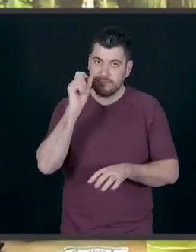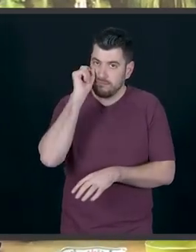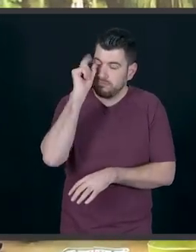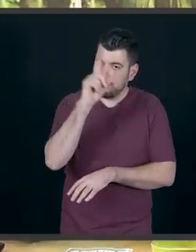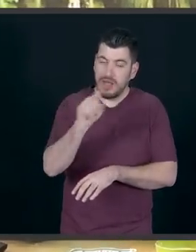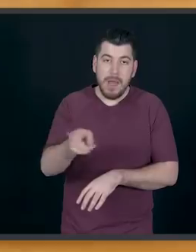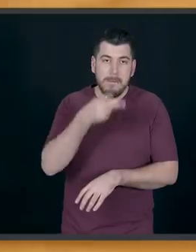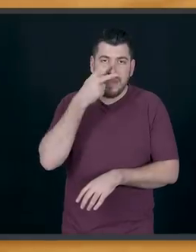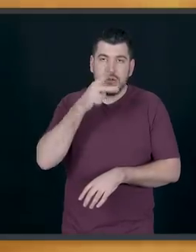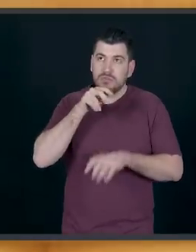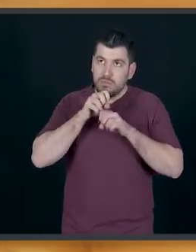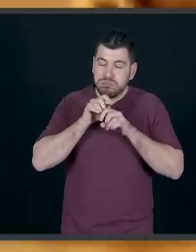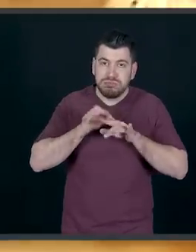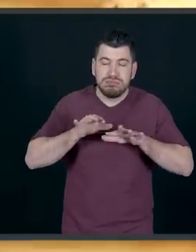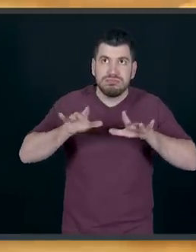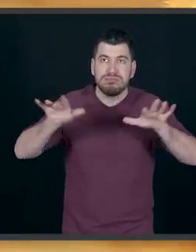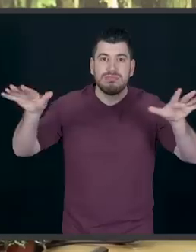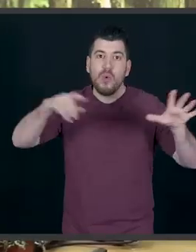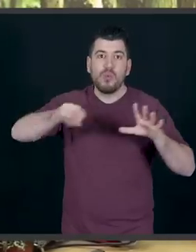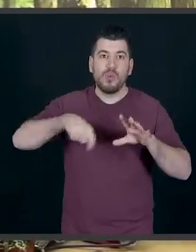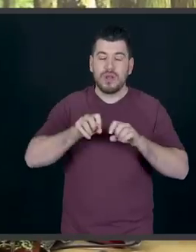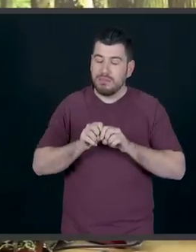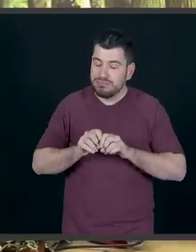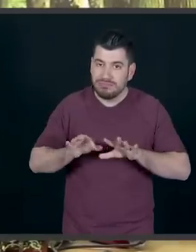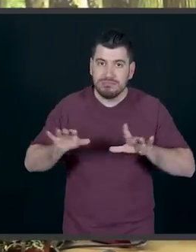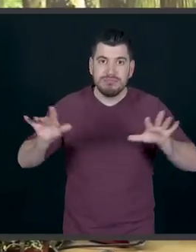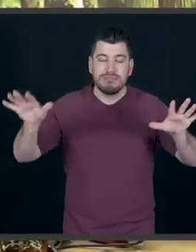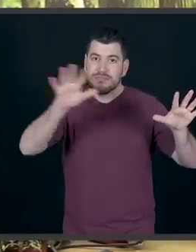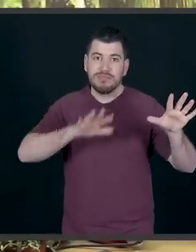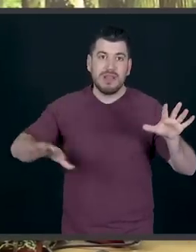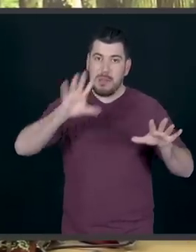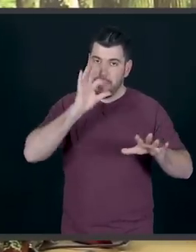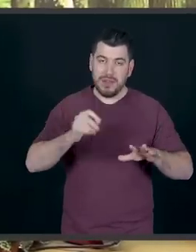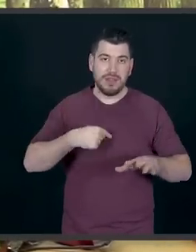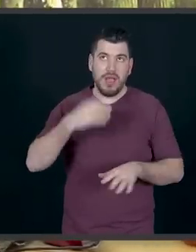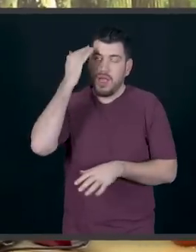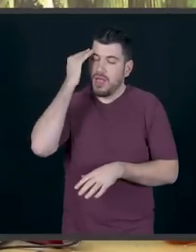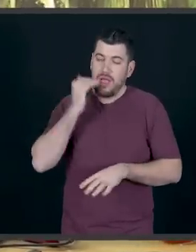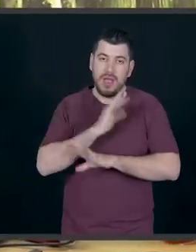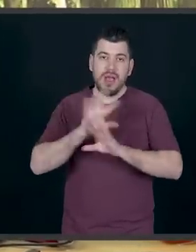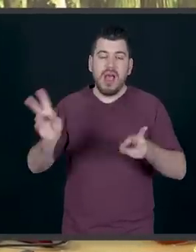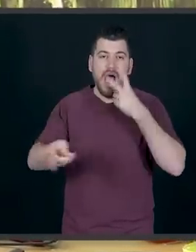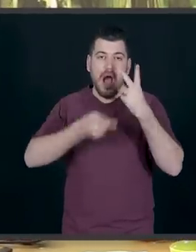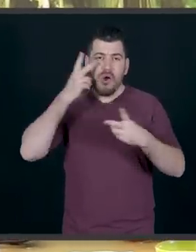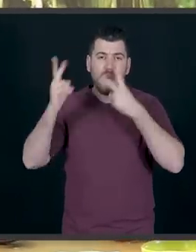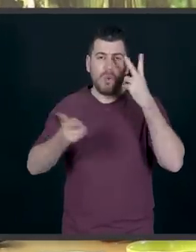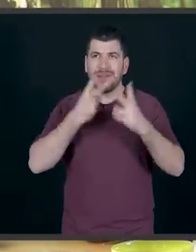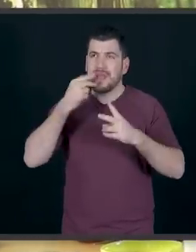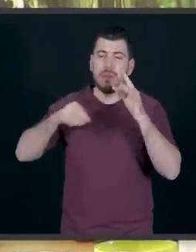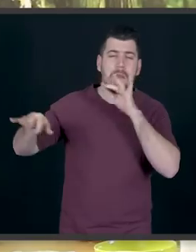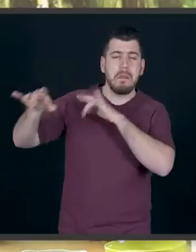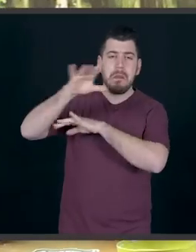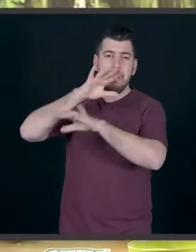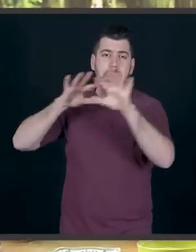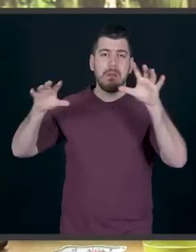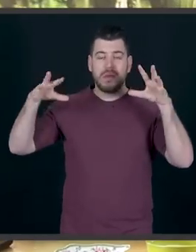Εντάξει, μυρίζει όλος ο τόπος μυρωδικά. Δεν μπορείτε να φανταστείτε το πόσο τρομερή τεχνική είναι αυτή. Εγκλωβίζονται όλα τα αρώματα που έχει μέσα τα μυρωδικά